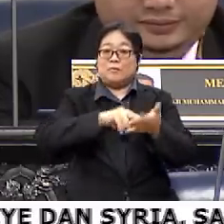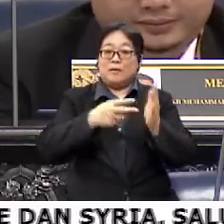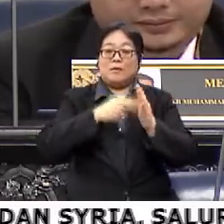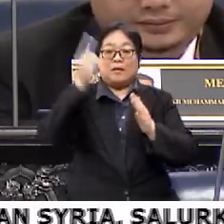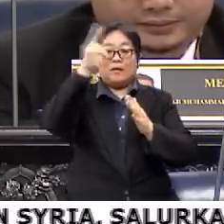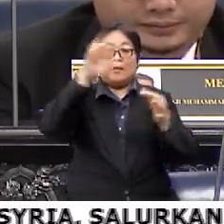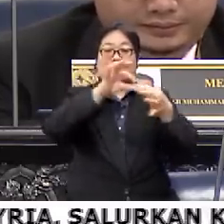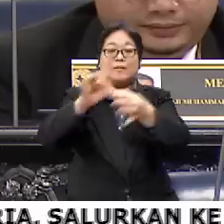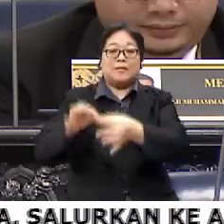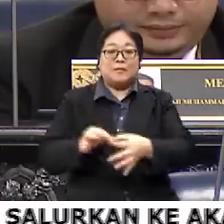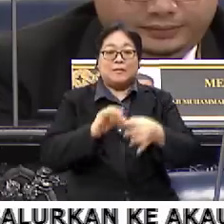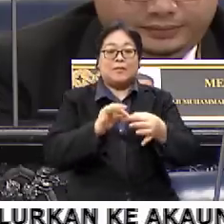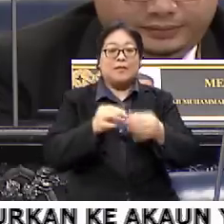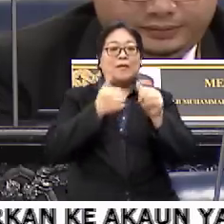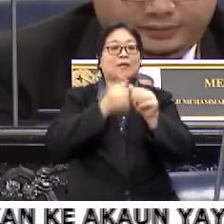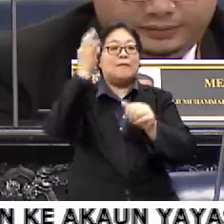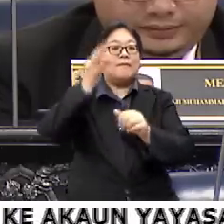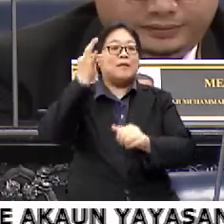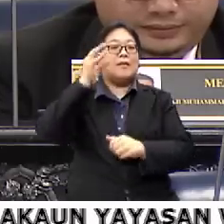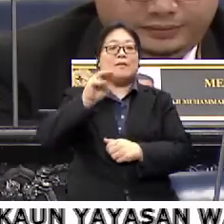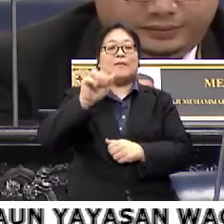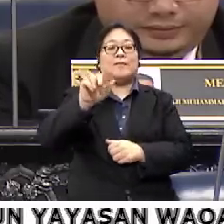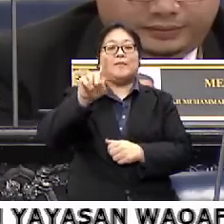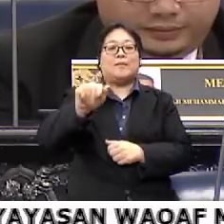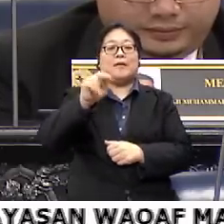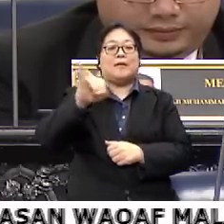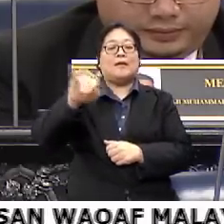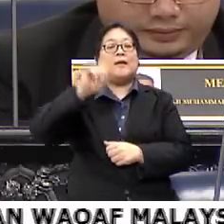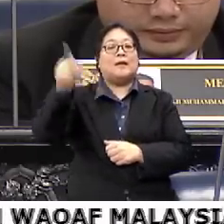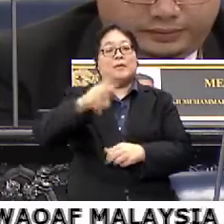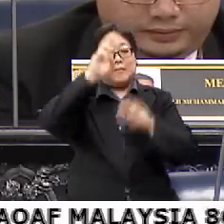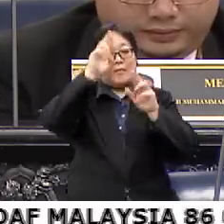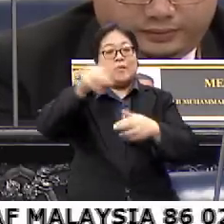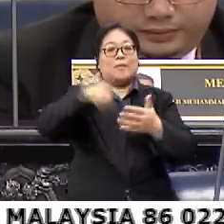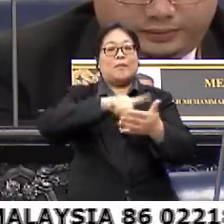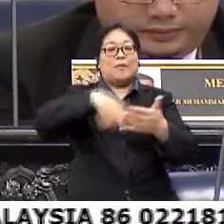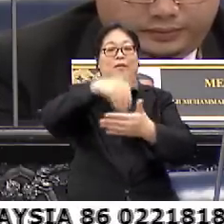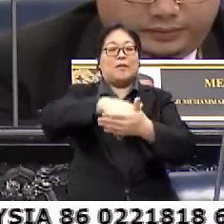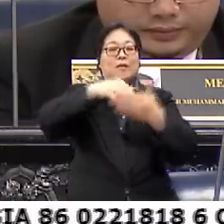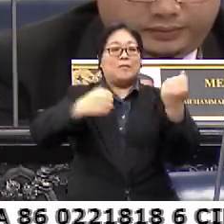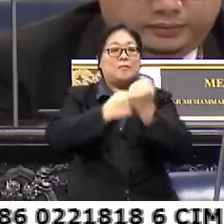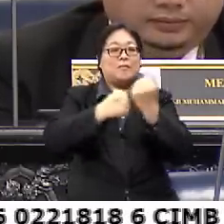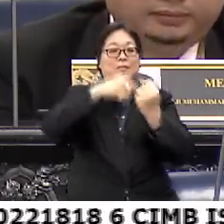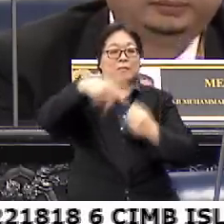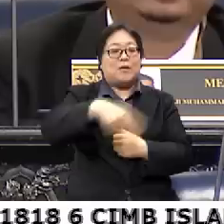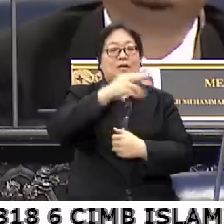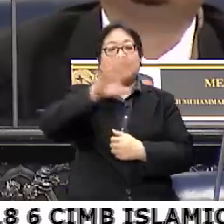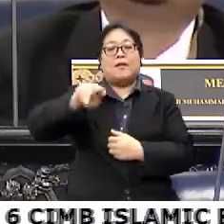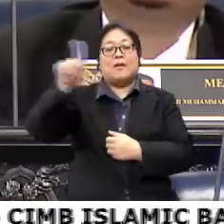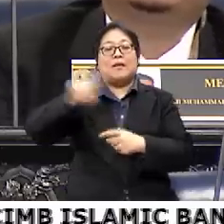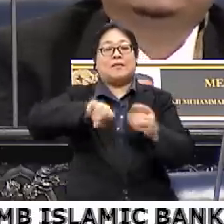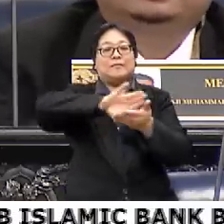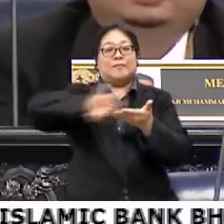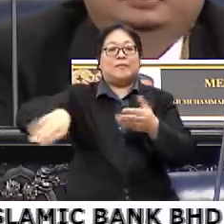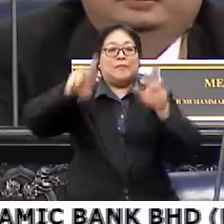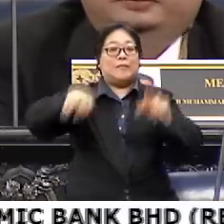kerajaan perpaduan berdasarkan falsafah madani? Hanya menghormati pengundi yang memilih PHBN sahaja dan menafikan hak